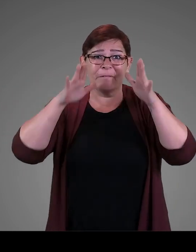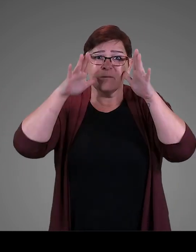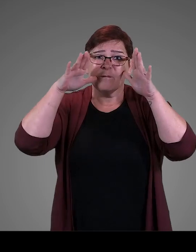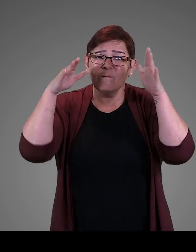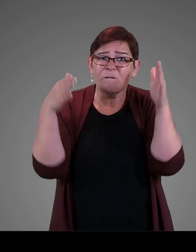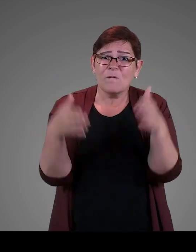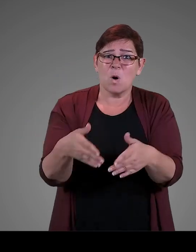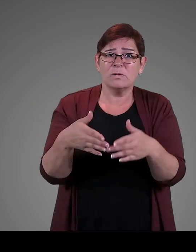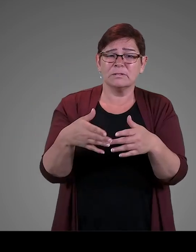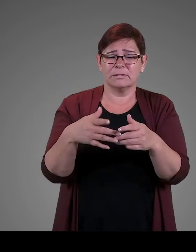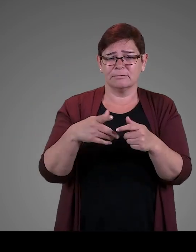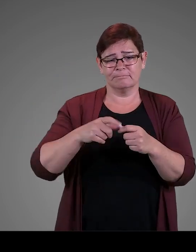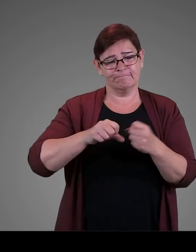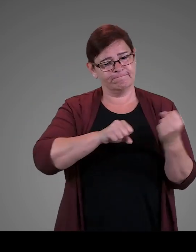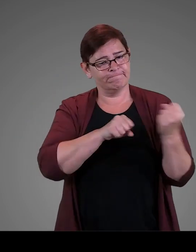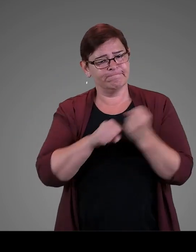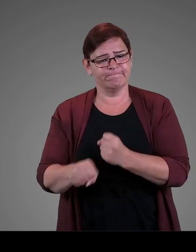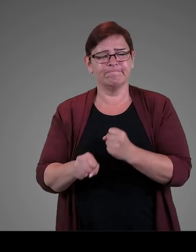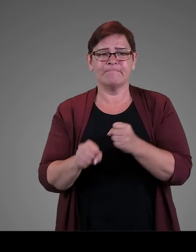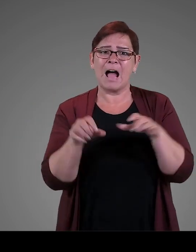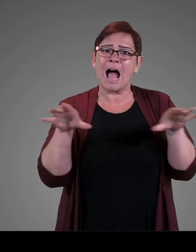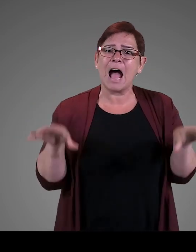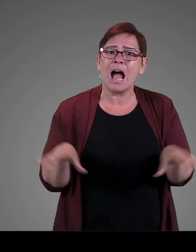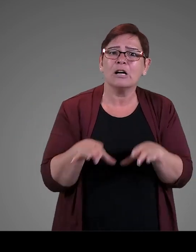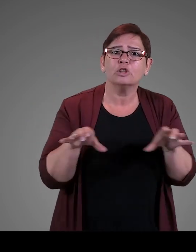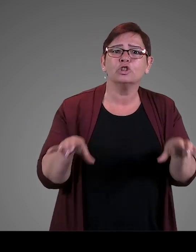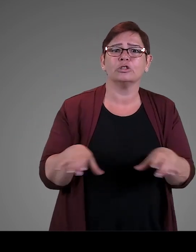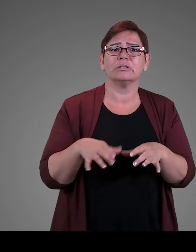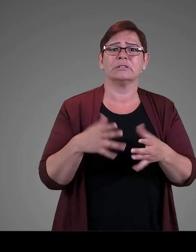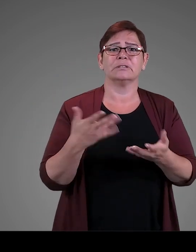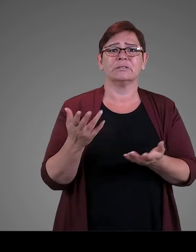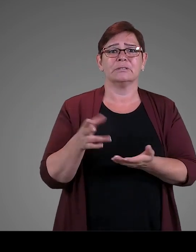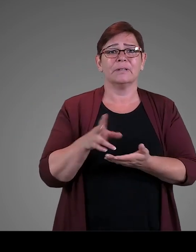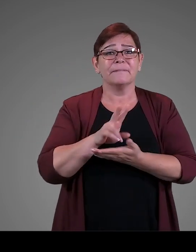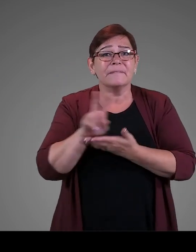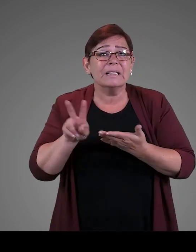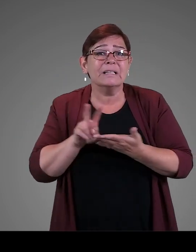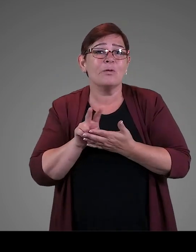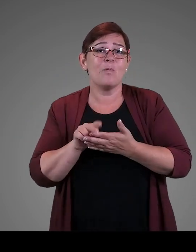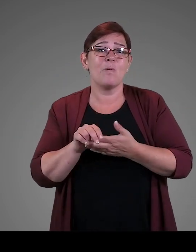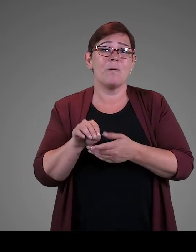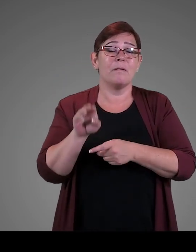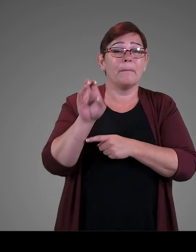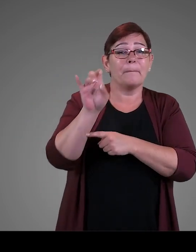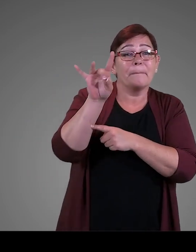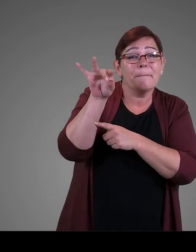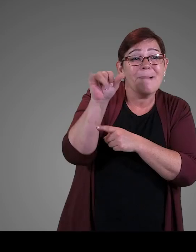autour d'actions très concrètes, une vidéo, une campagne médiatique,